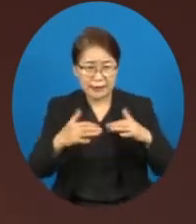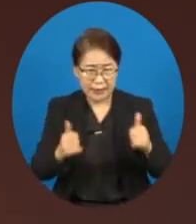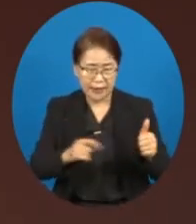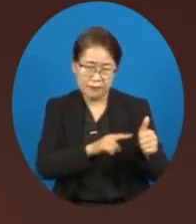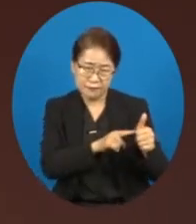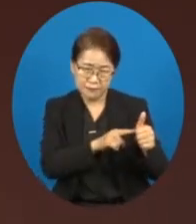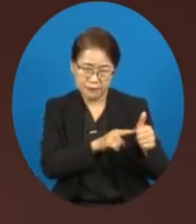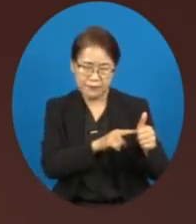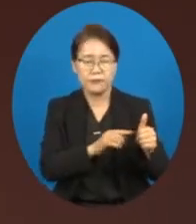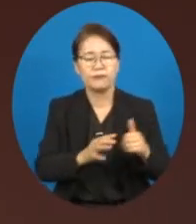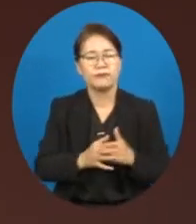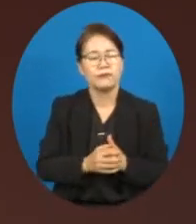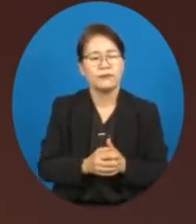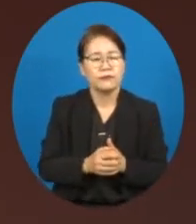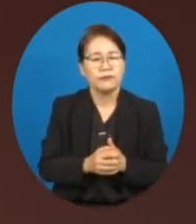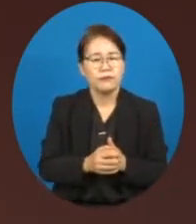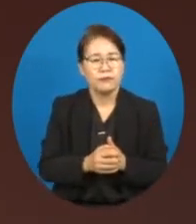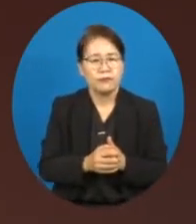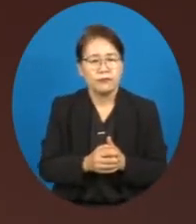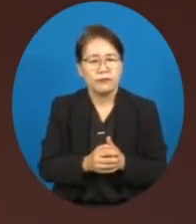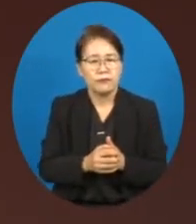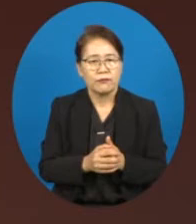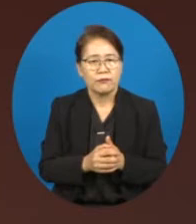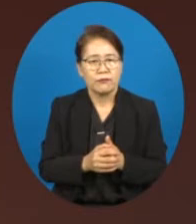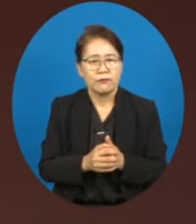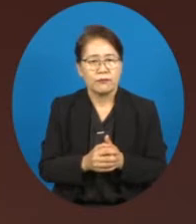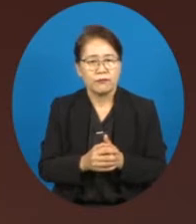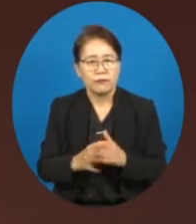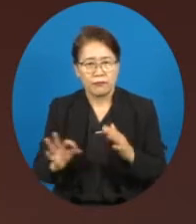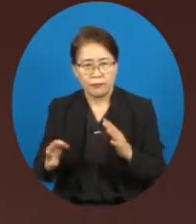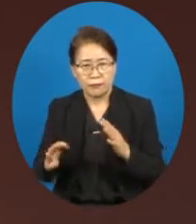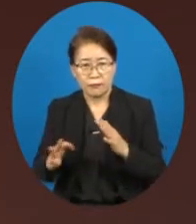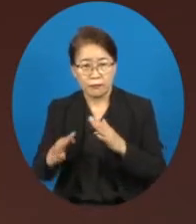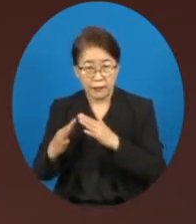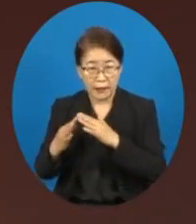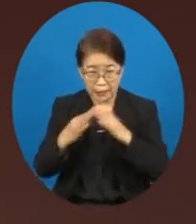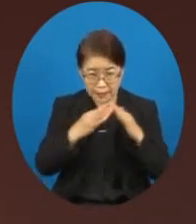총독이었어요. 그리고 예스라 3장을 보게 되면